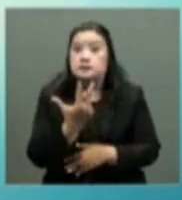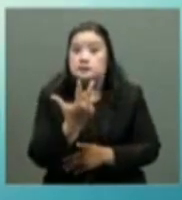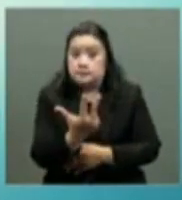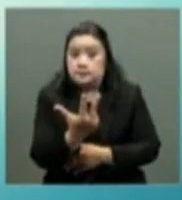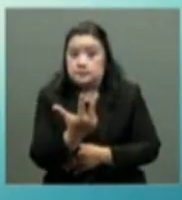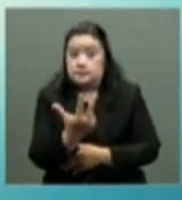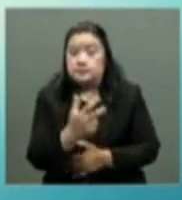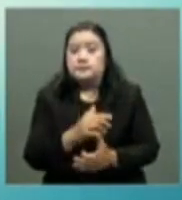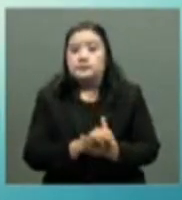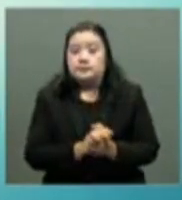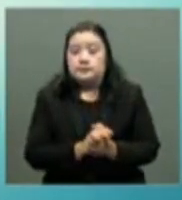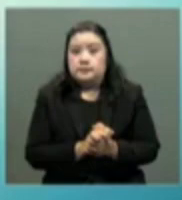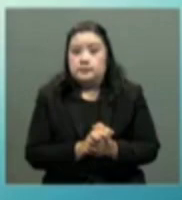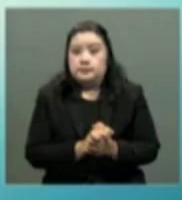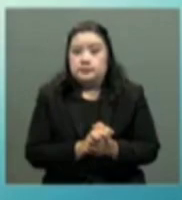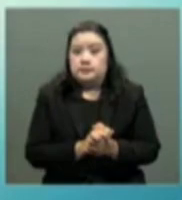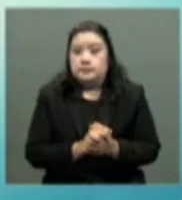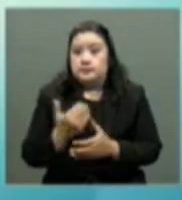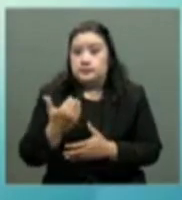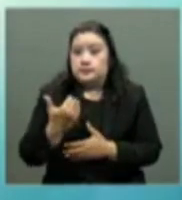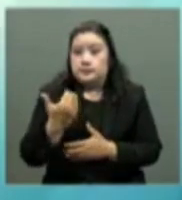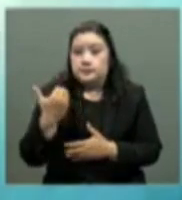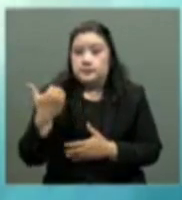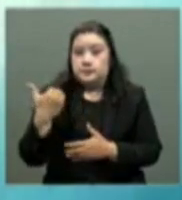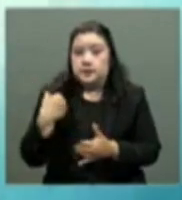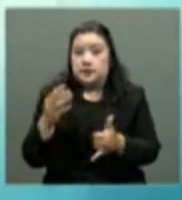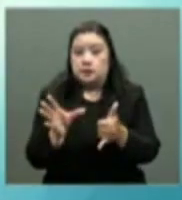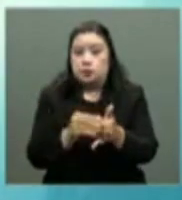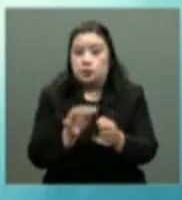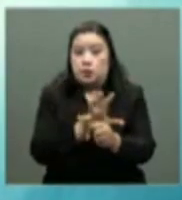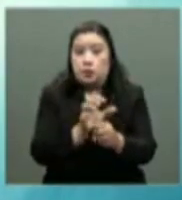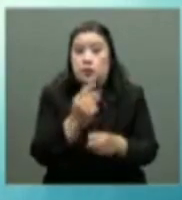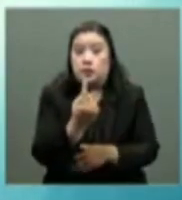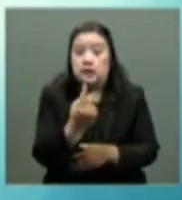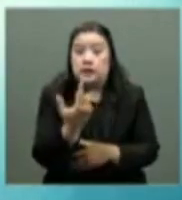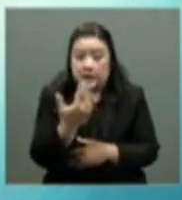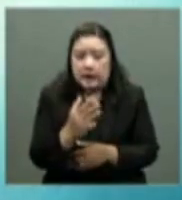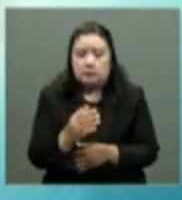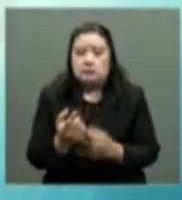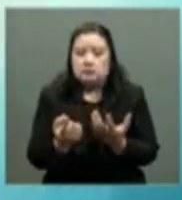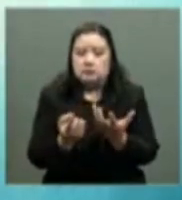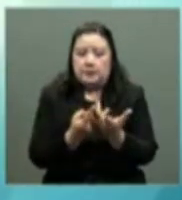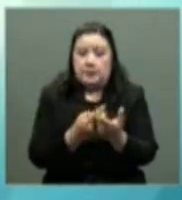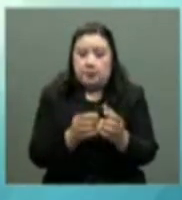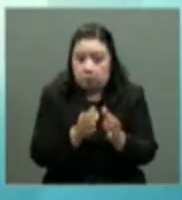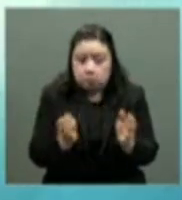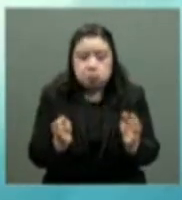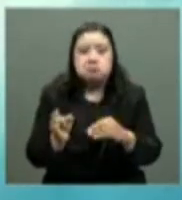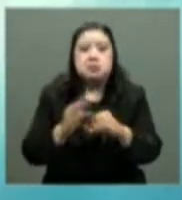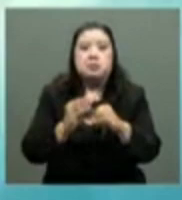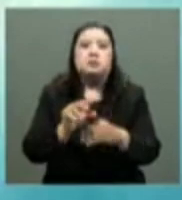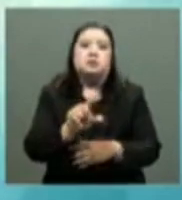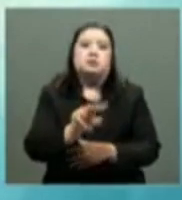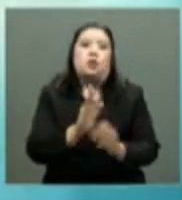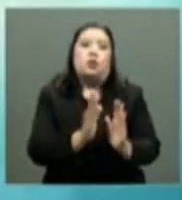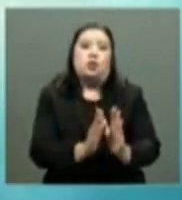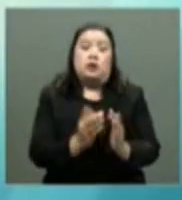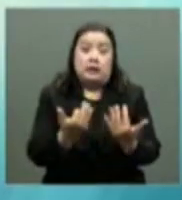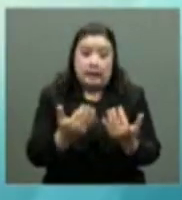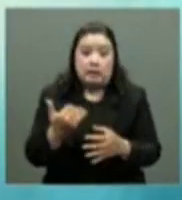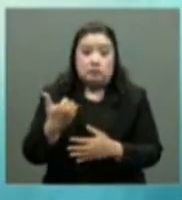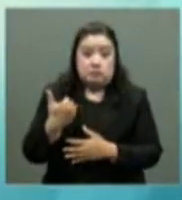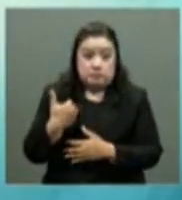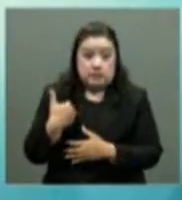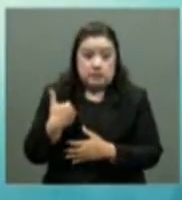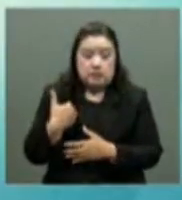ะครับมีรายแรกที่รายงานจากนั้นมาก็พุ่งพรวดเข้าไป22นะครับแล้วก็มีระยะที่2คือระยะนำเข้า